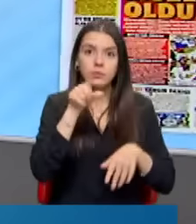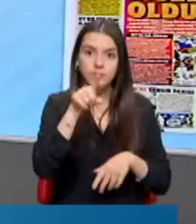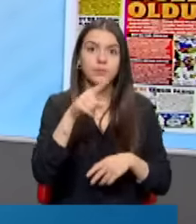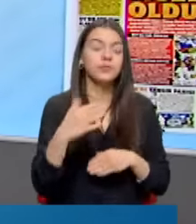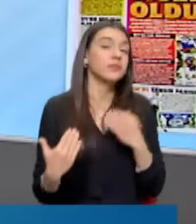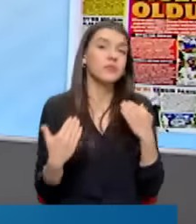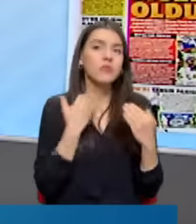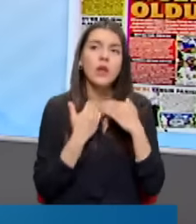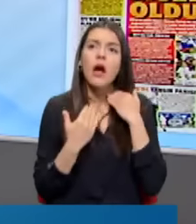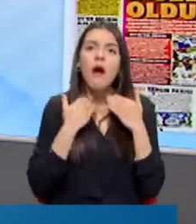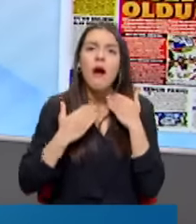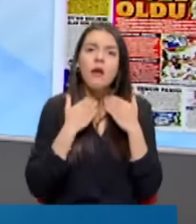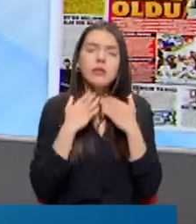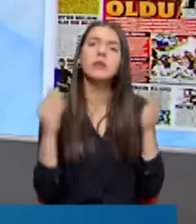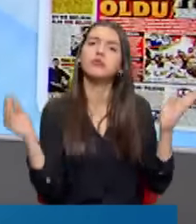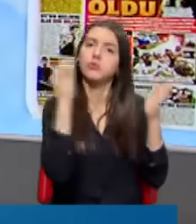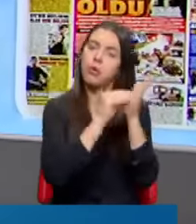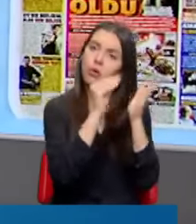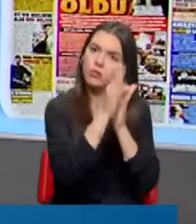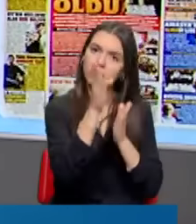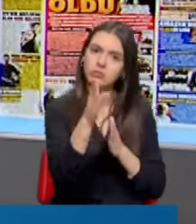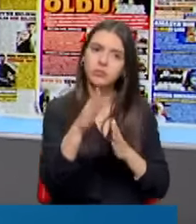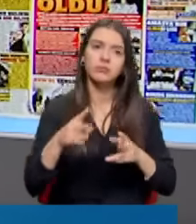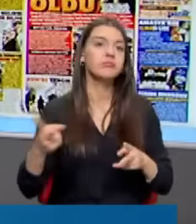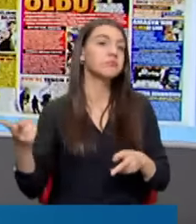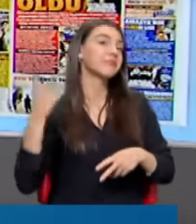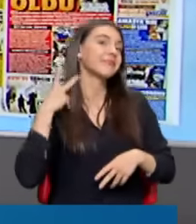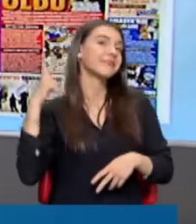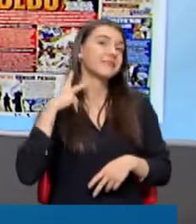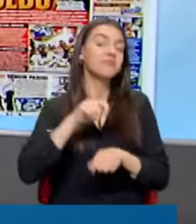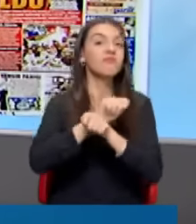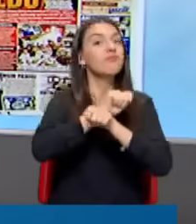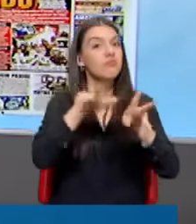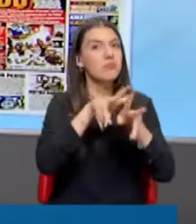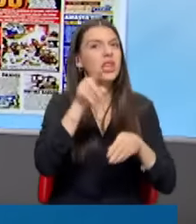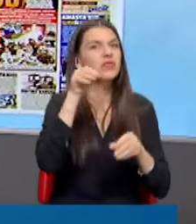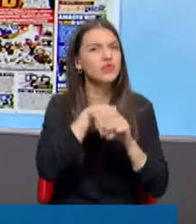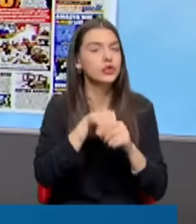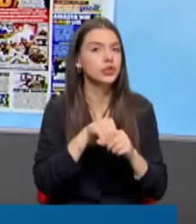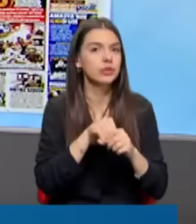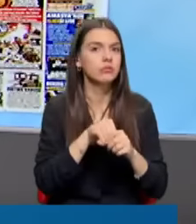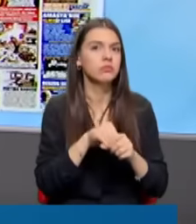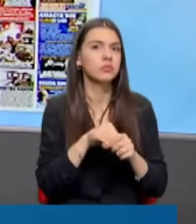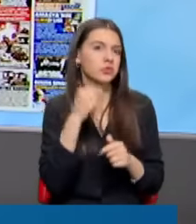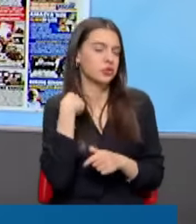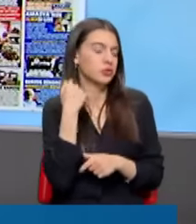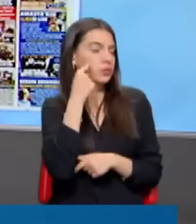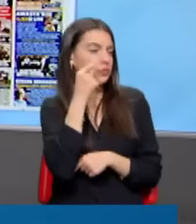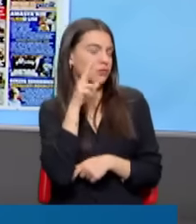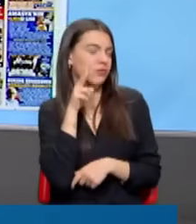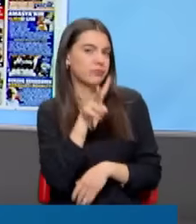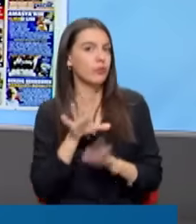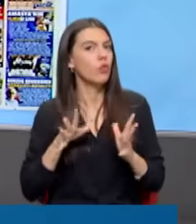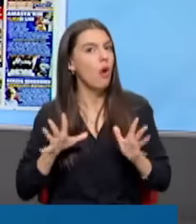adres bildirilerek itibar için paylaşılmış olması düşündürdü. Sonra mevzu tabii